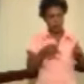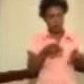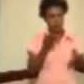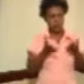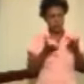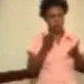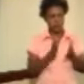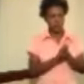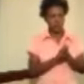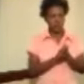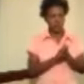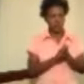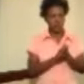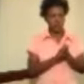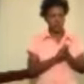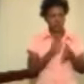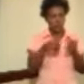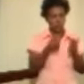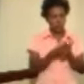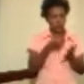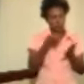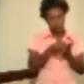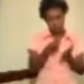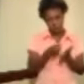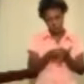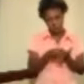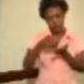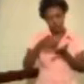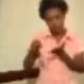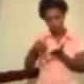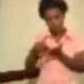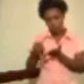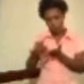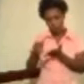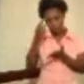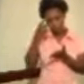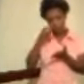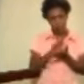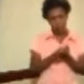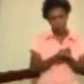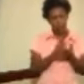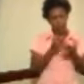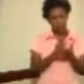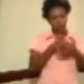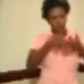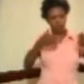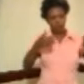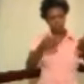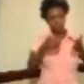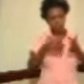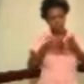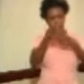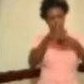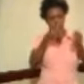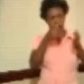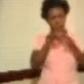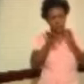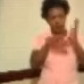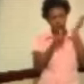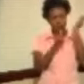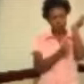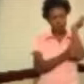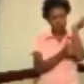moi, je limiterai les investissements pour le moment, puisque on parle de déblayage avant de reconstruire. Reconstruire à